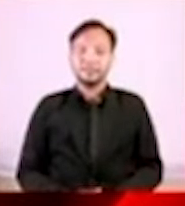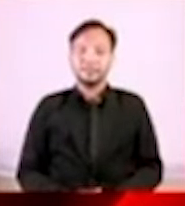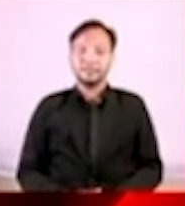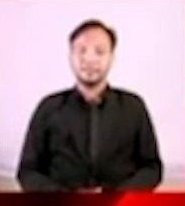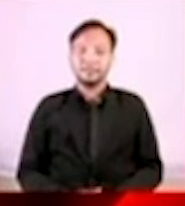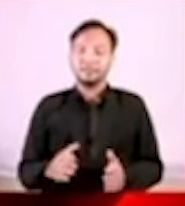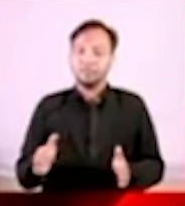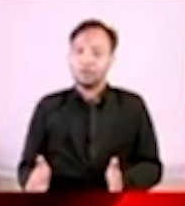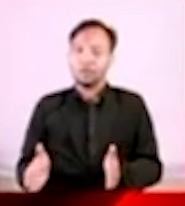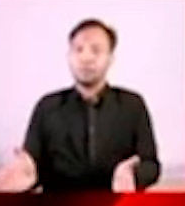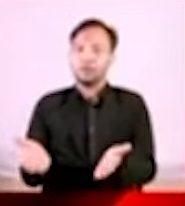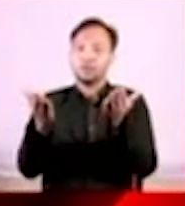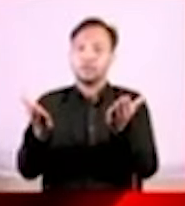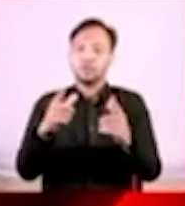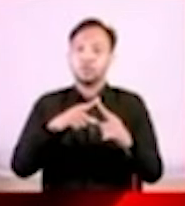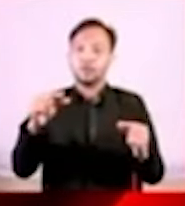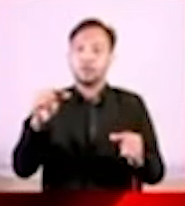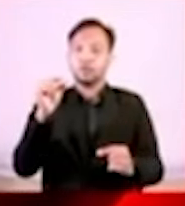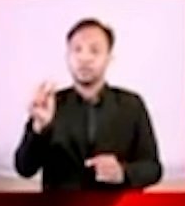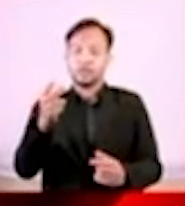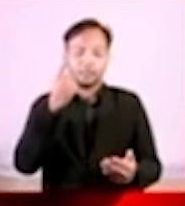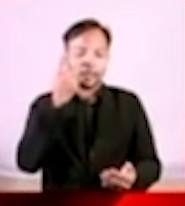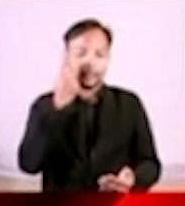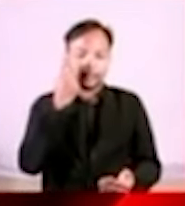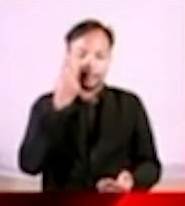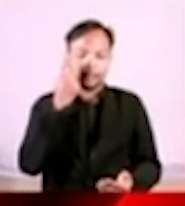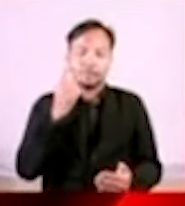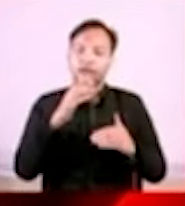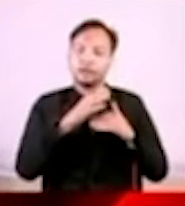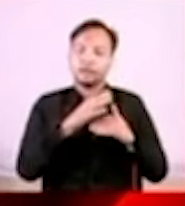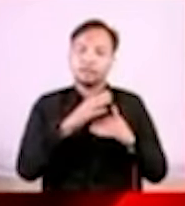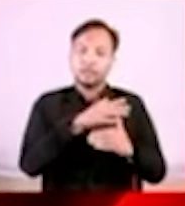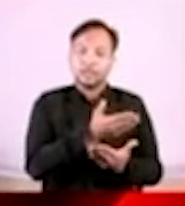pembangunan di Sumatera Utara memperhatikan kelestarian lingkungan,